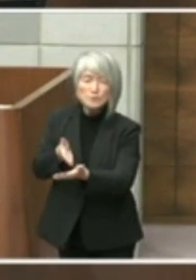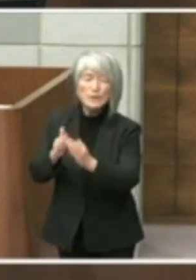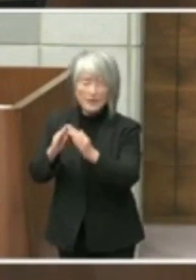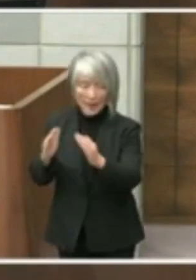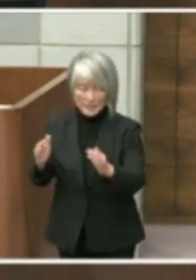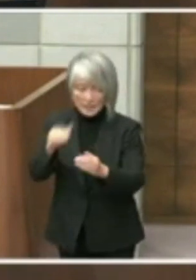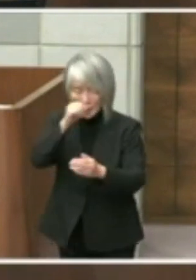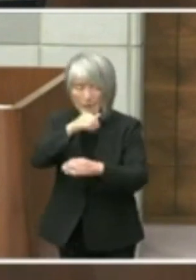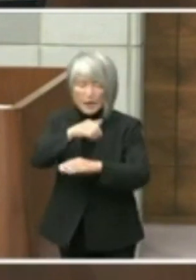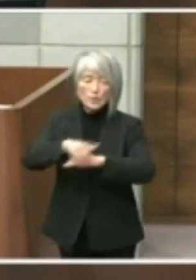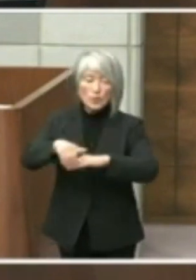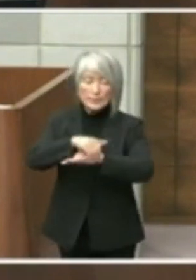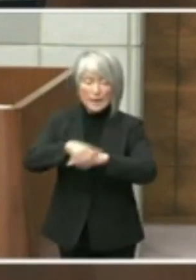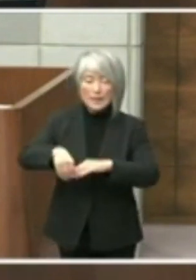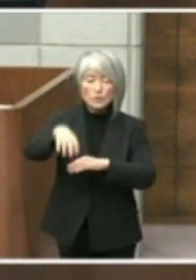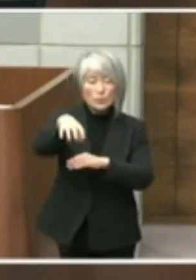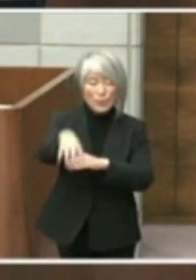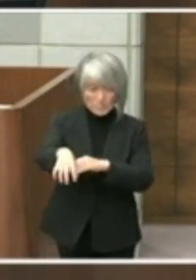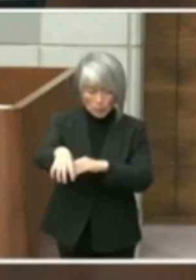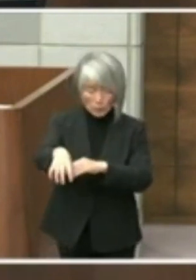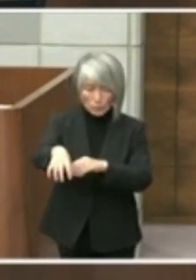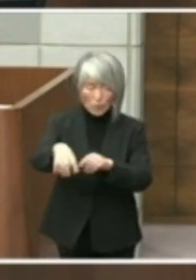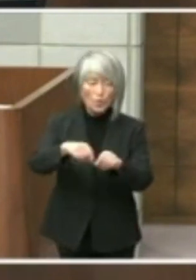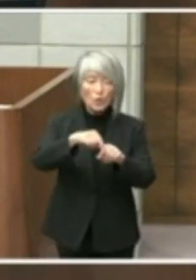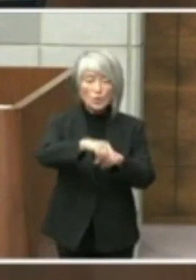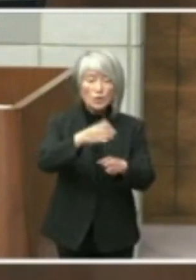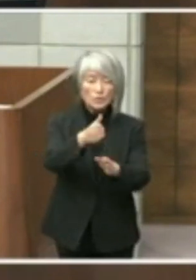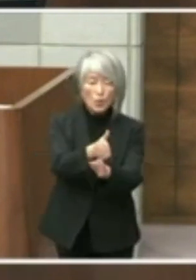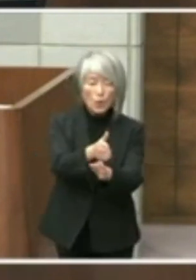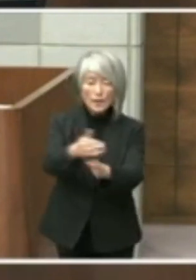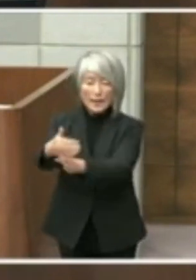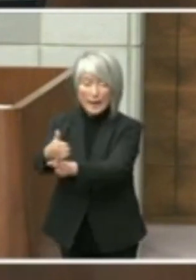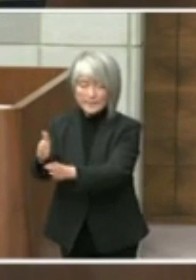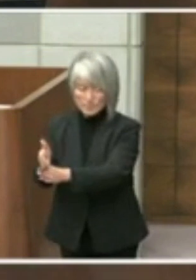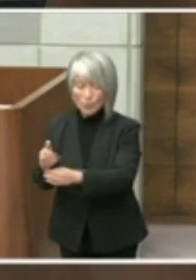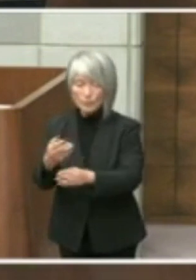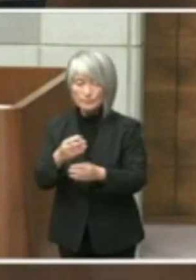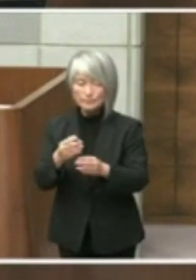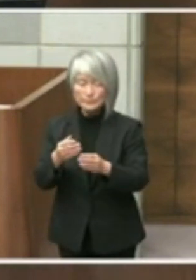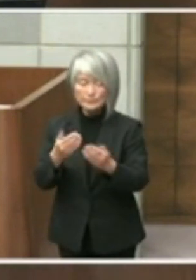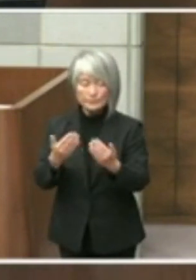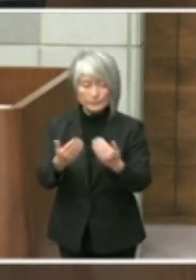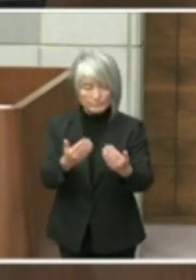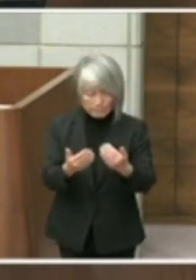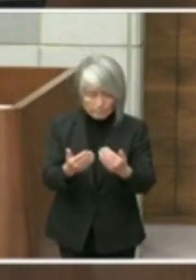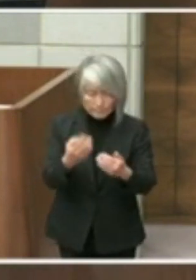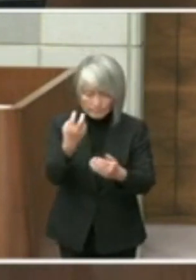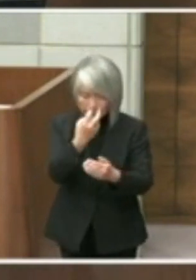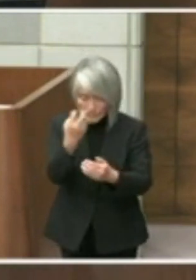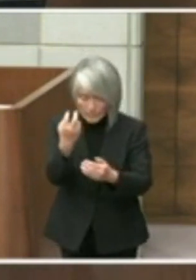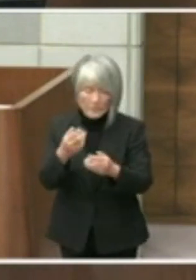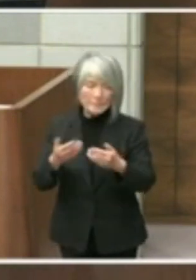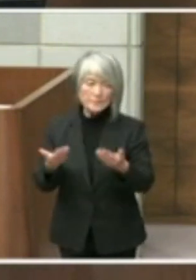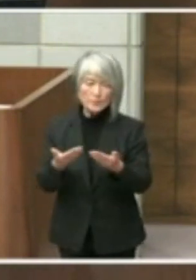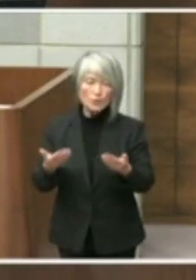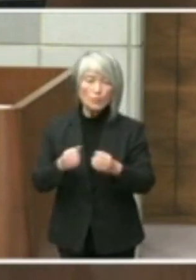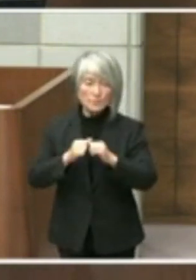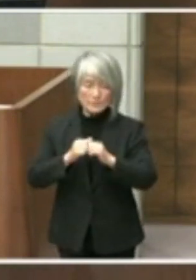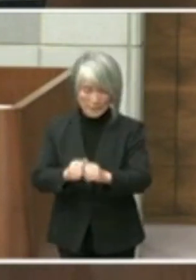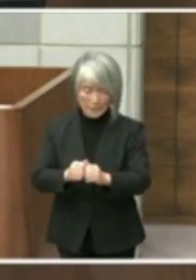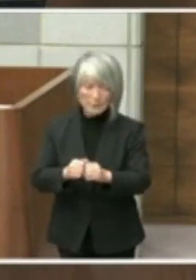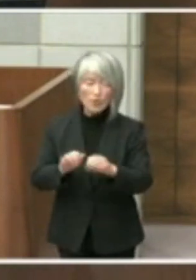地の隣接との境界確定事業を行ったところでございます。今年度に入りまして9月に予定